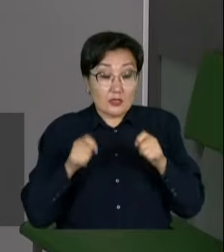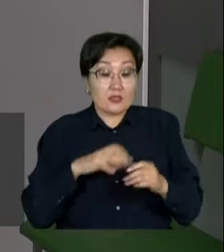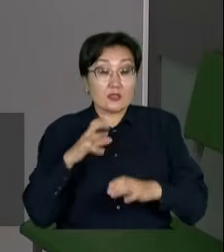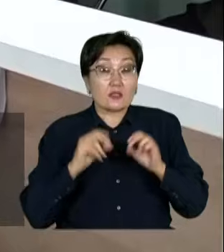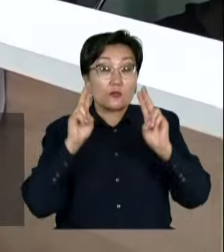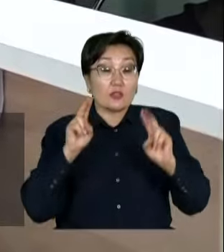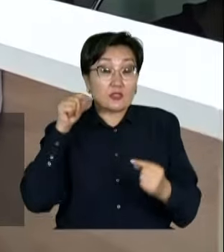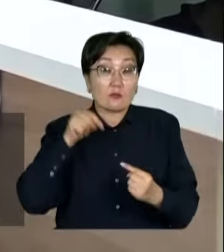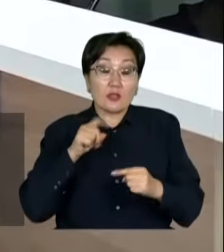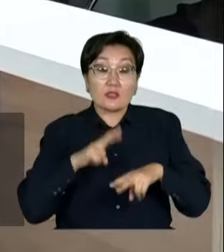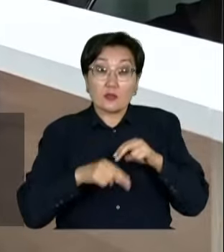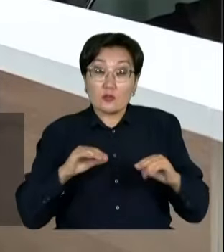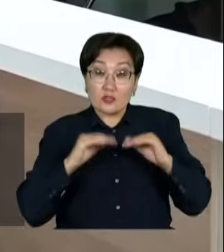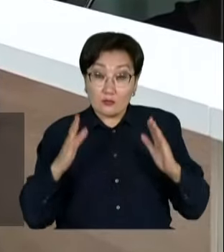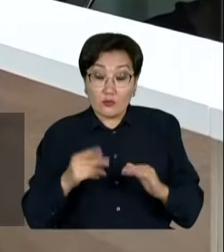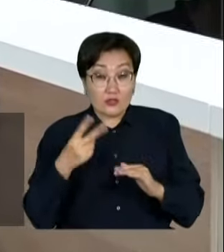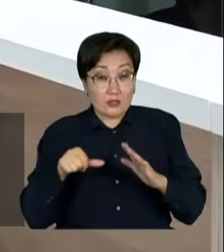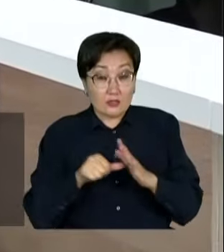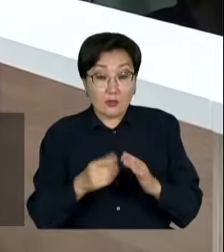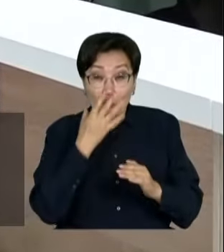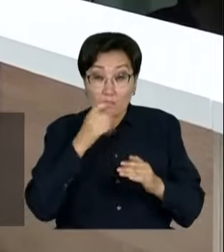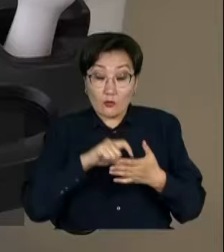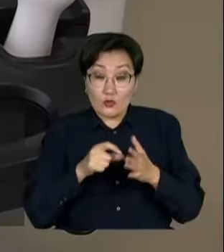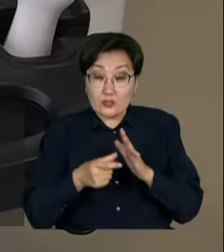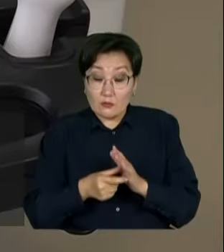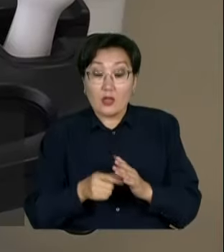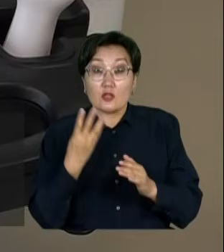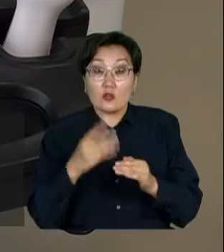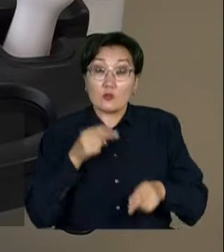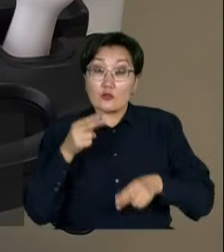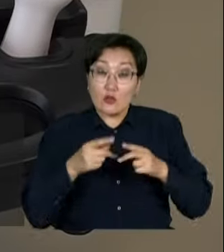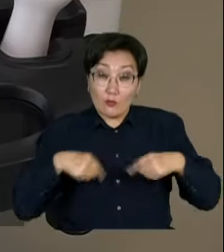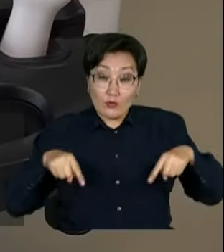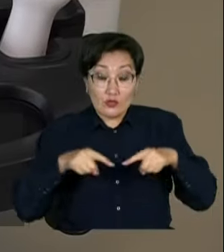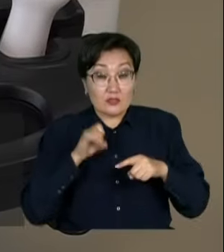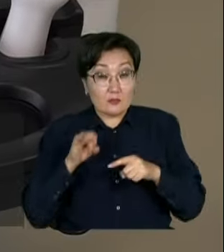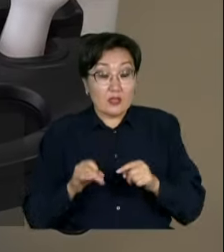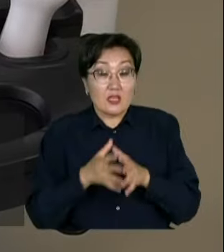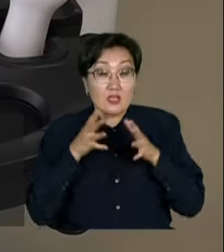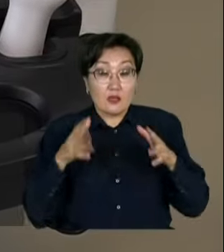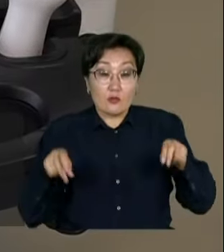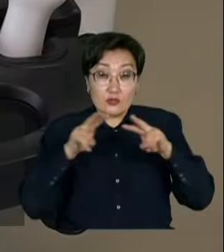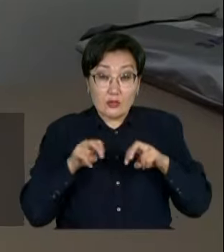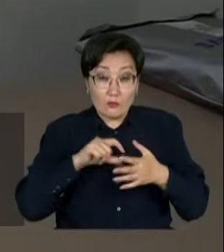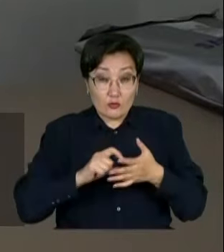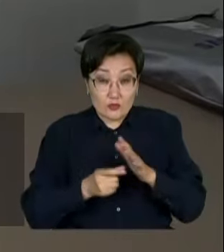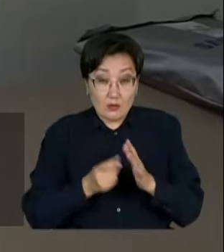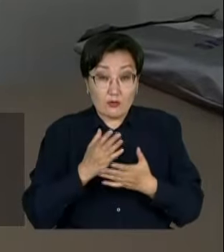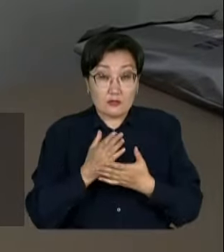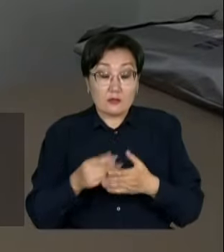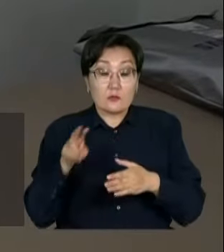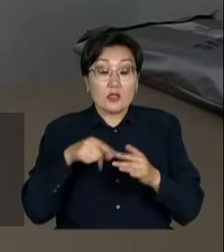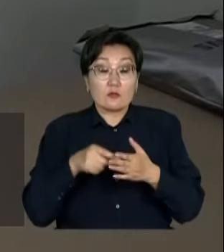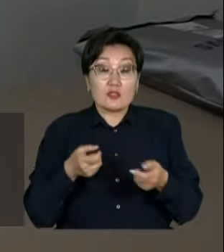стандарттарға сәйкес салынған ғимаратта 26 реанимациялық орын, 4 операциялық блок және кең диагностикалық бөлімше бар. Сондай-ақ